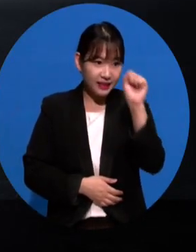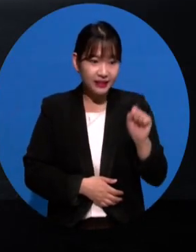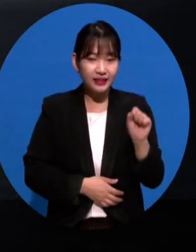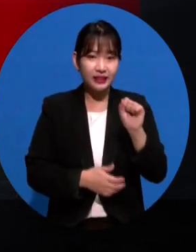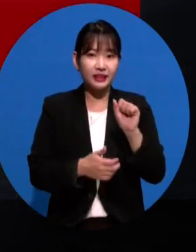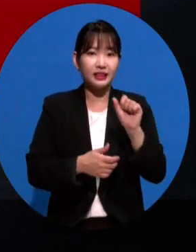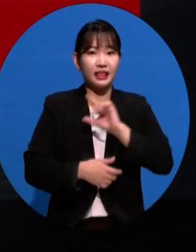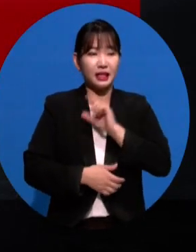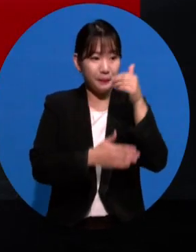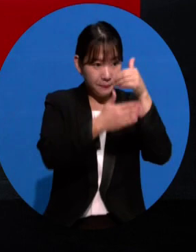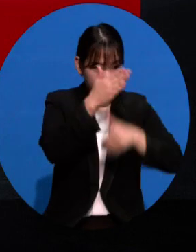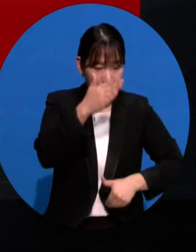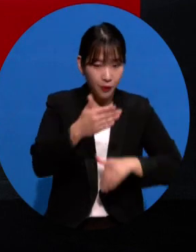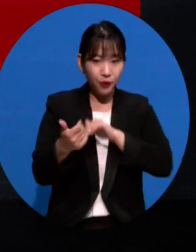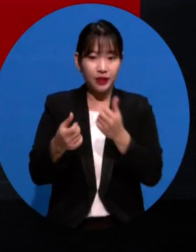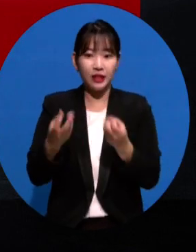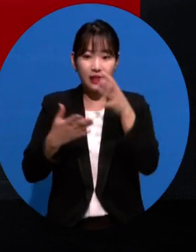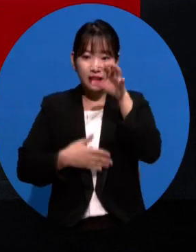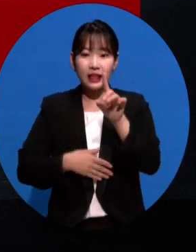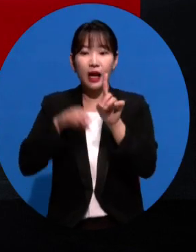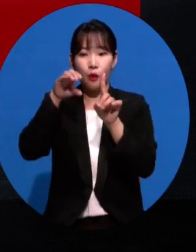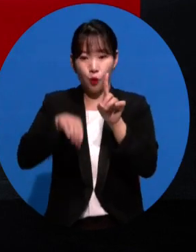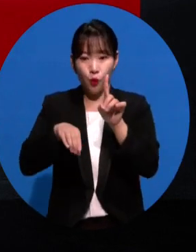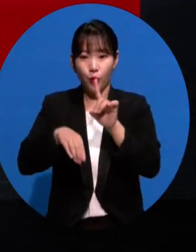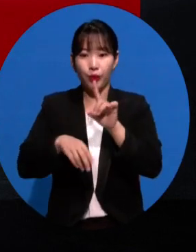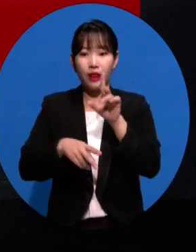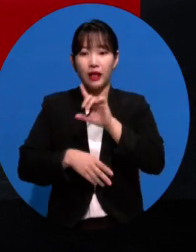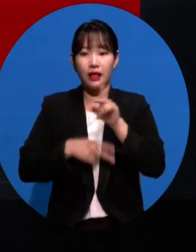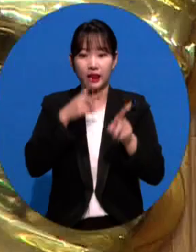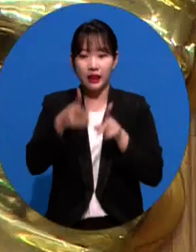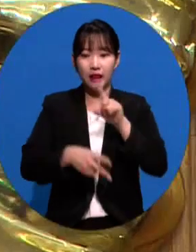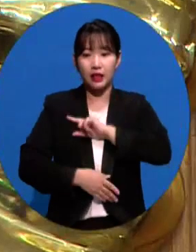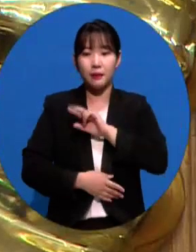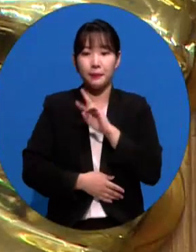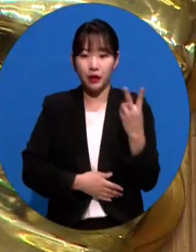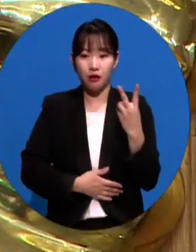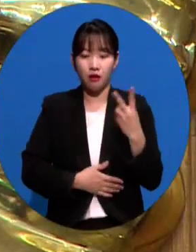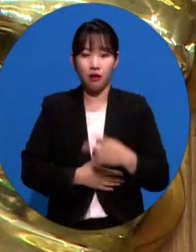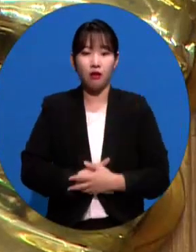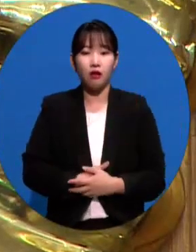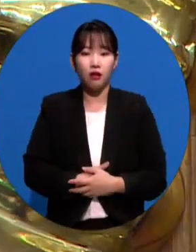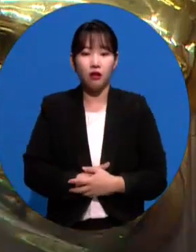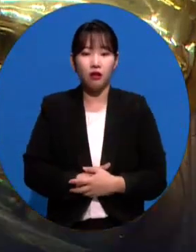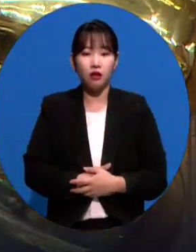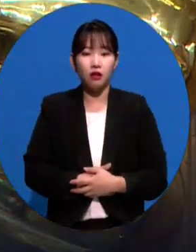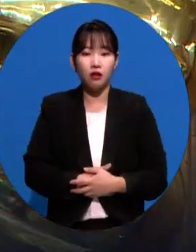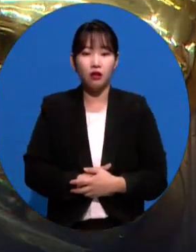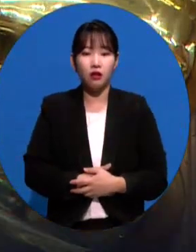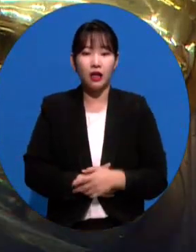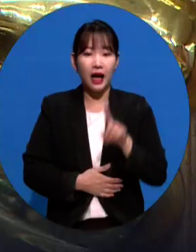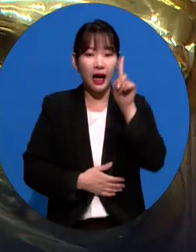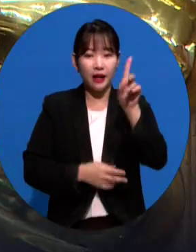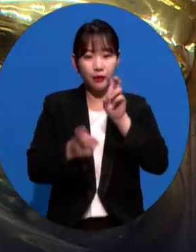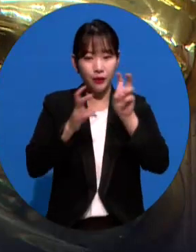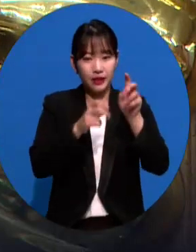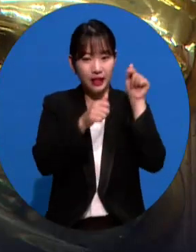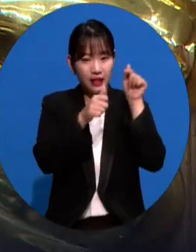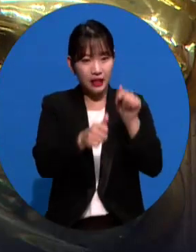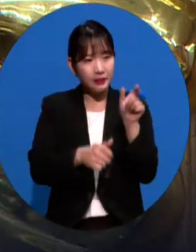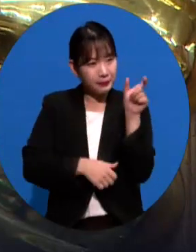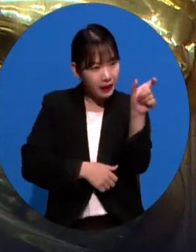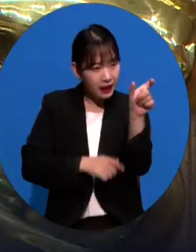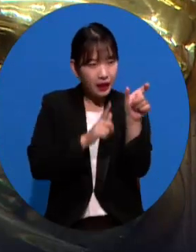빼고 장례식장 1개소로 사업명을 바꾼 겁니다. 그게 이제 특정 업체를 적시하는 것이